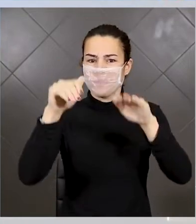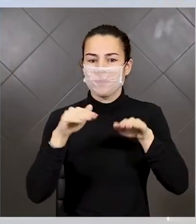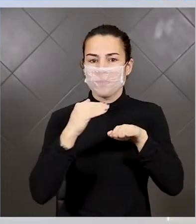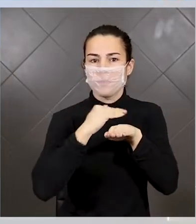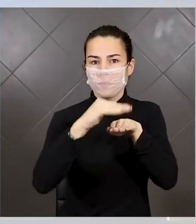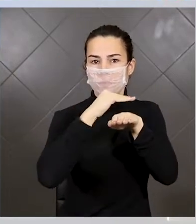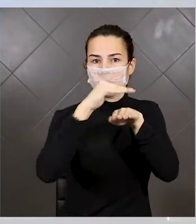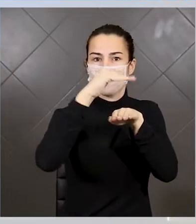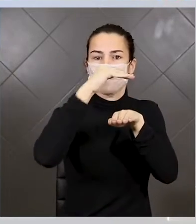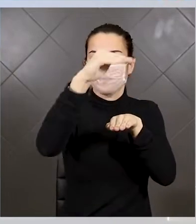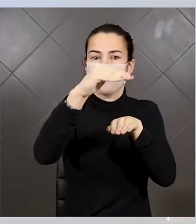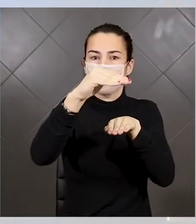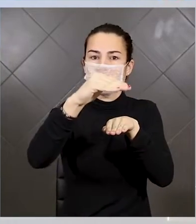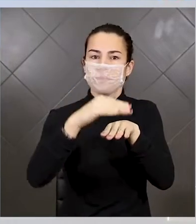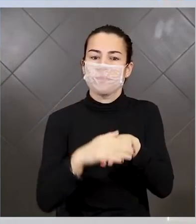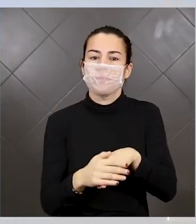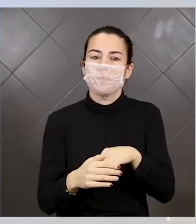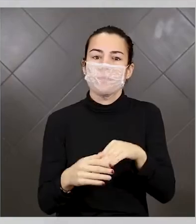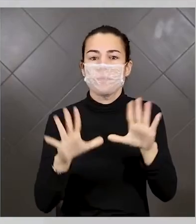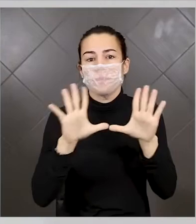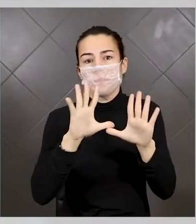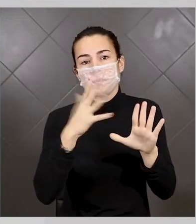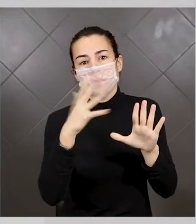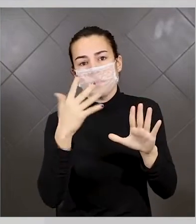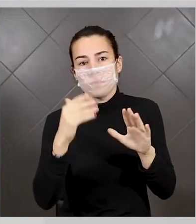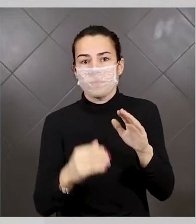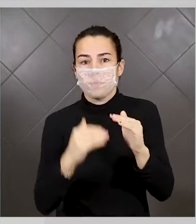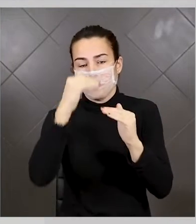cuit, simplement és que necessita més temps per coure.